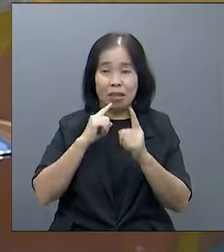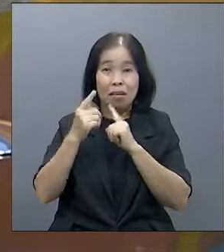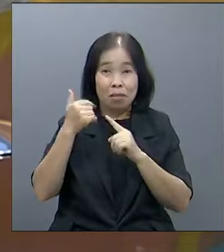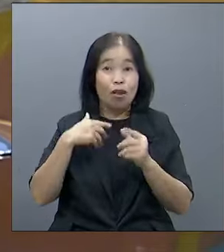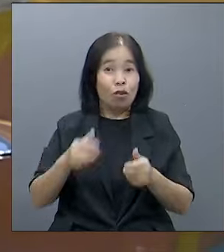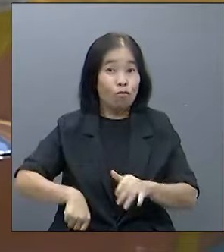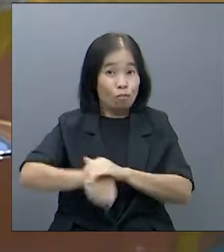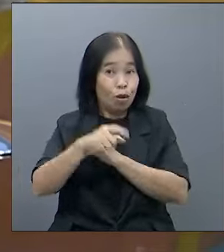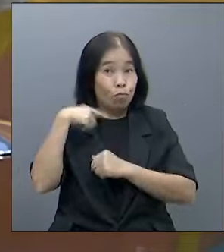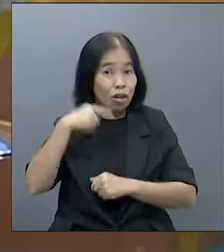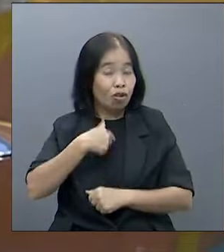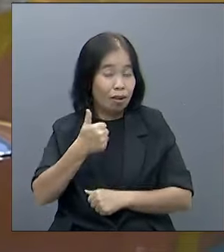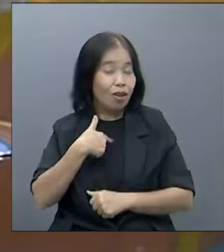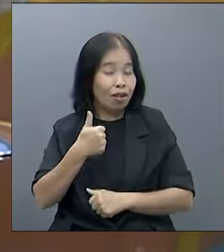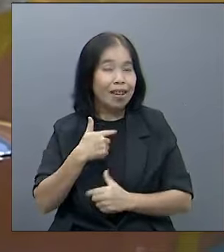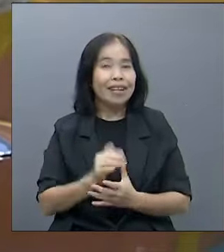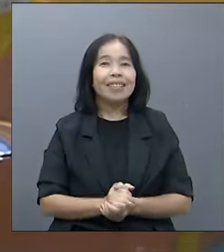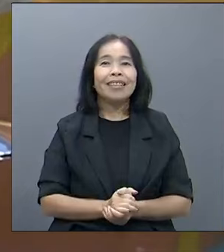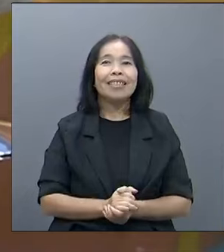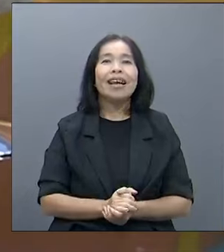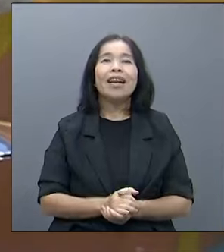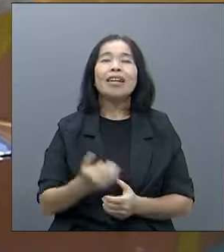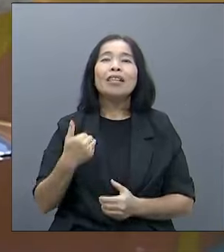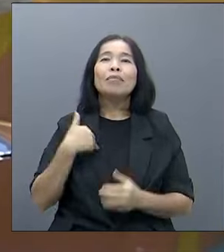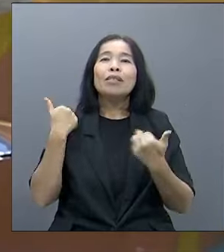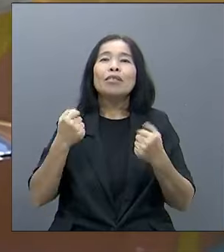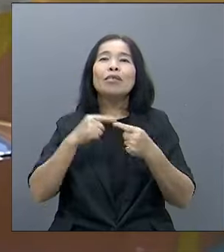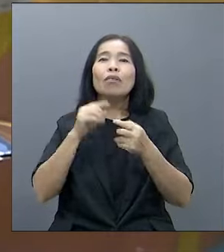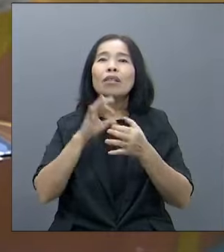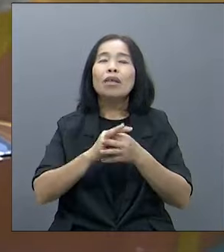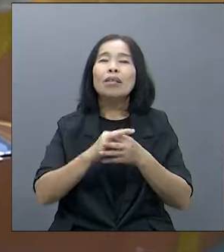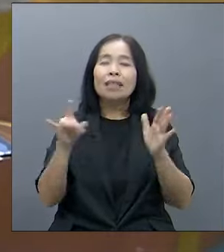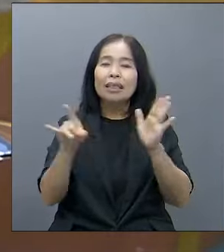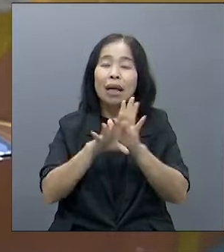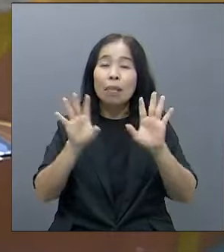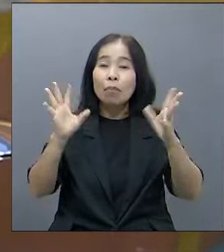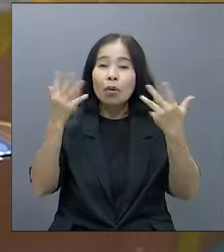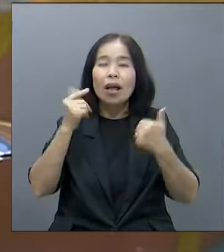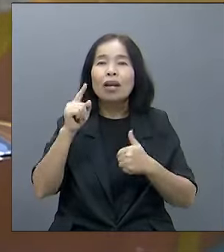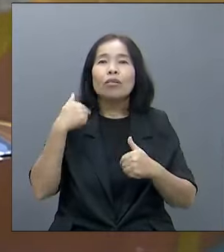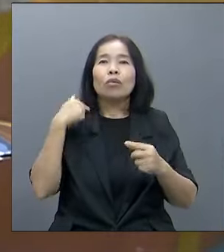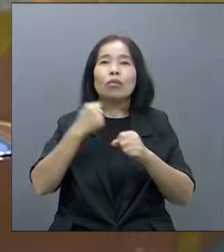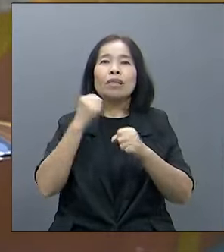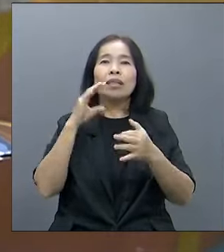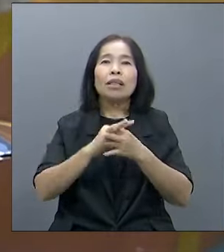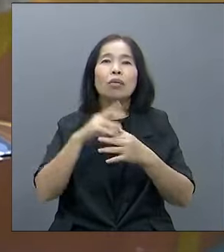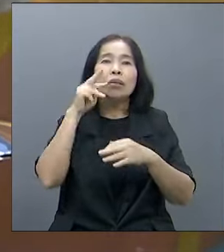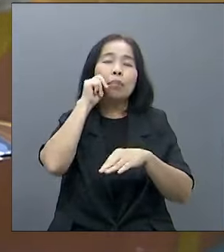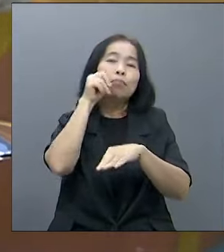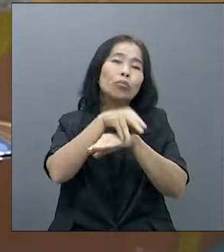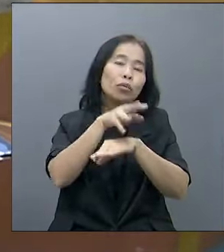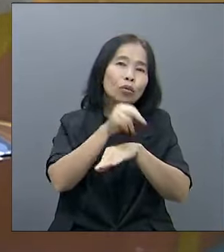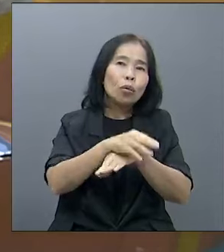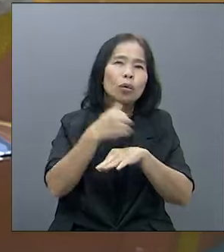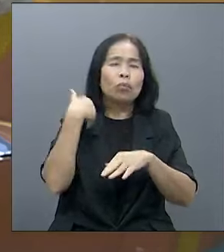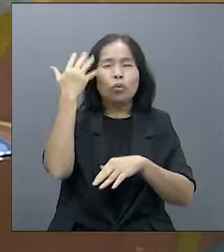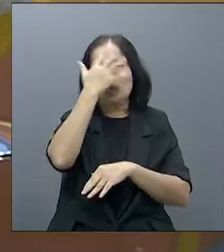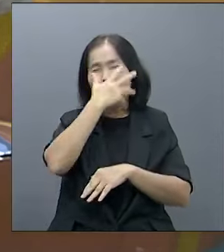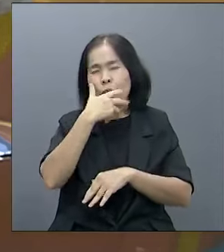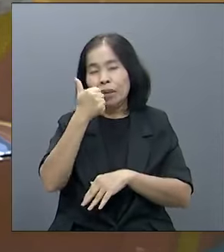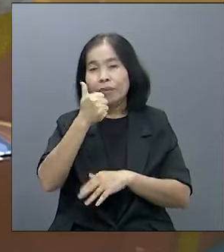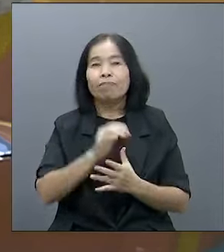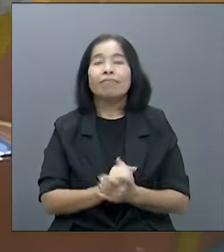ะนะคะคุณผู้ชมคะนี่คือทั้งหมดของเรานะคะเดี๋ยวท้ายรายการเราจะลากันไปด้วยบรรยากาศน้ำตกแม่ยะธรรมชาติสวยๆทิ้งท้ายกันหน่อย สว